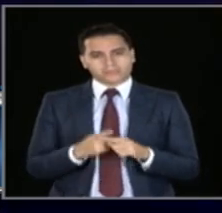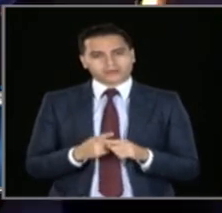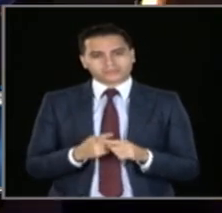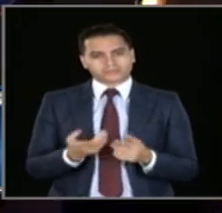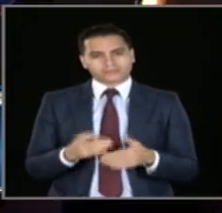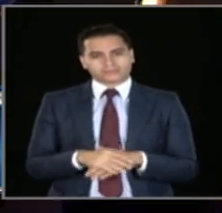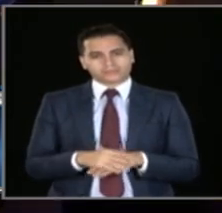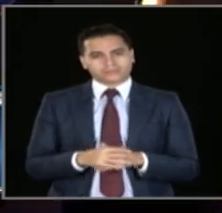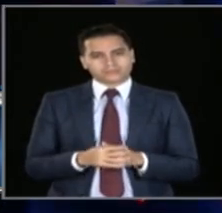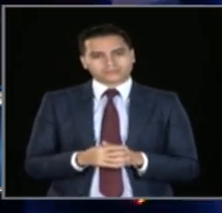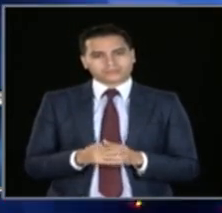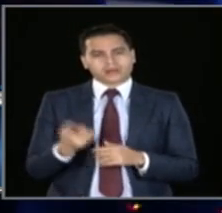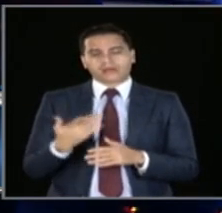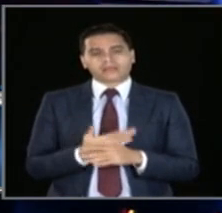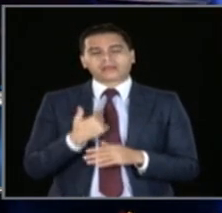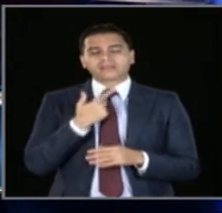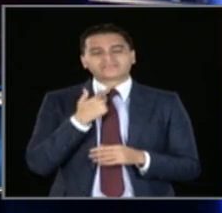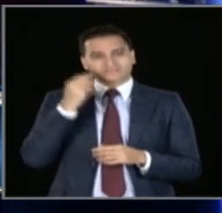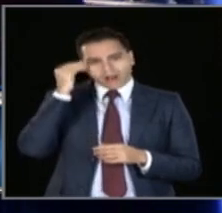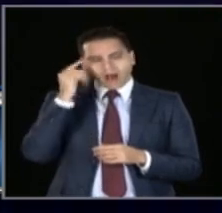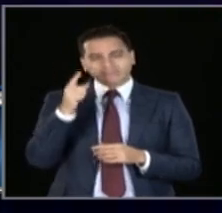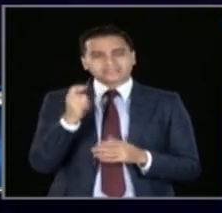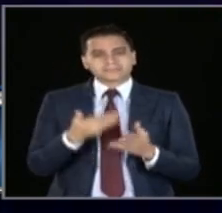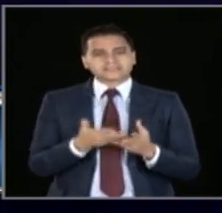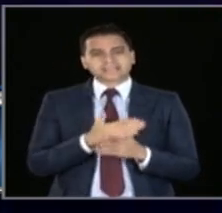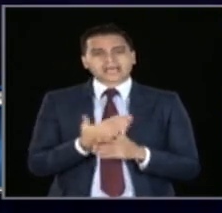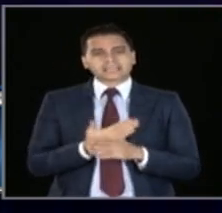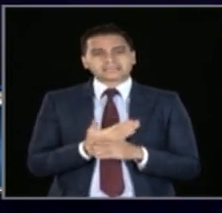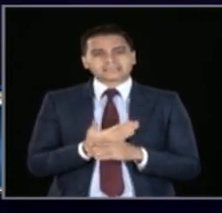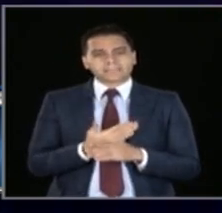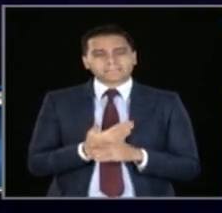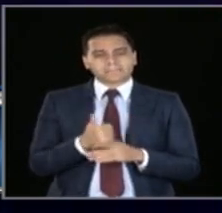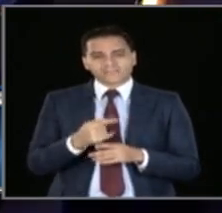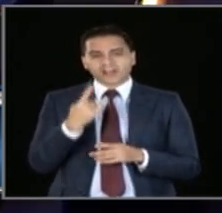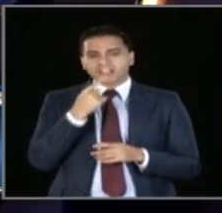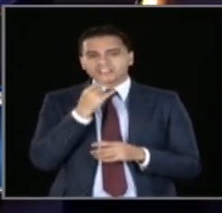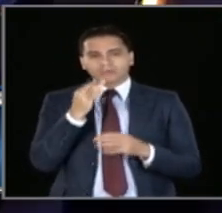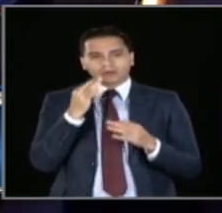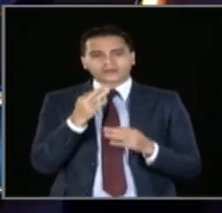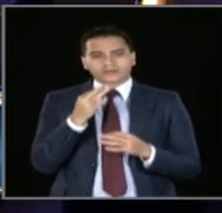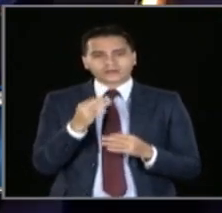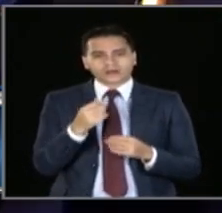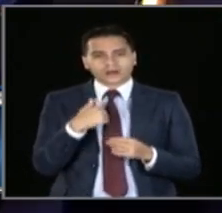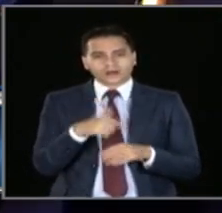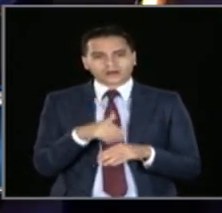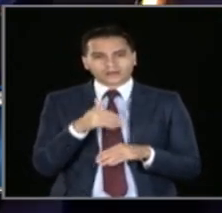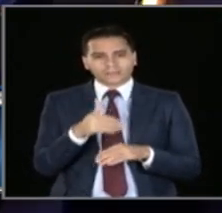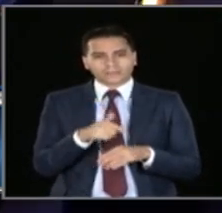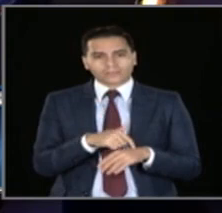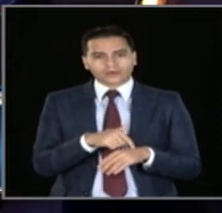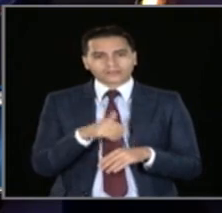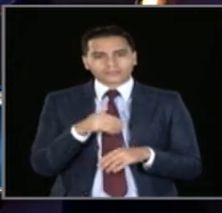خاطئه نفسي اعرف انت مستعجل ليه ما عندك عشر ثواني لما باخدش